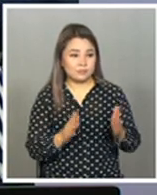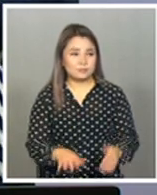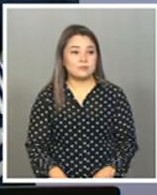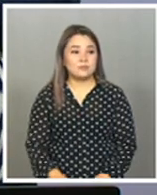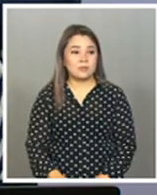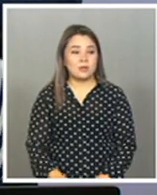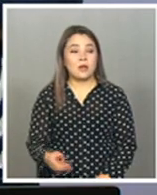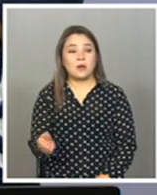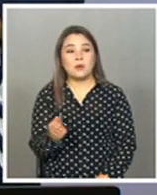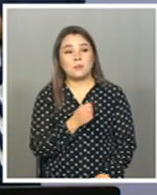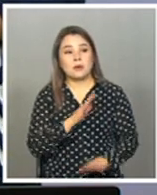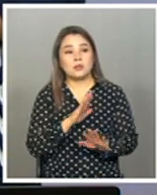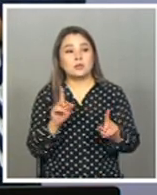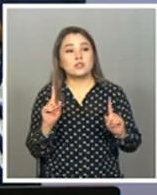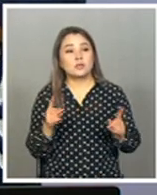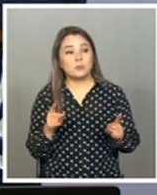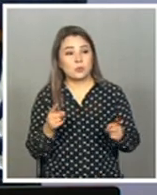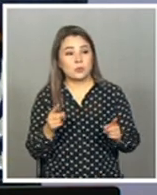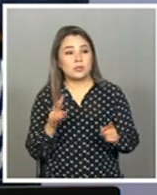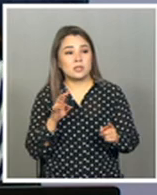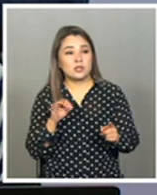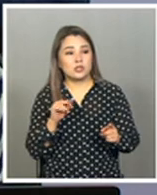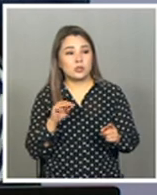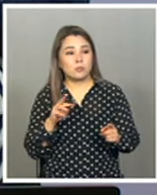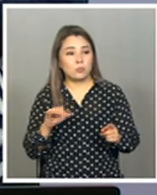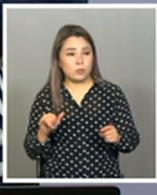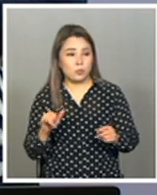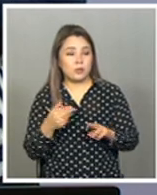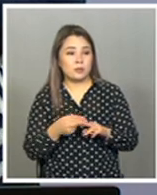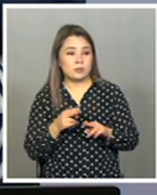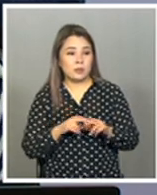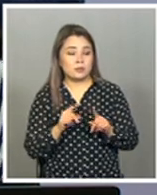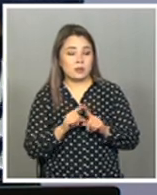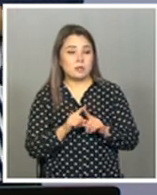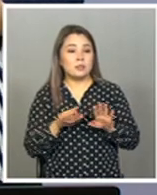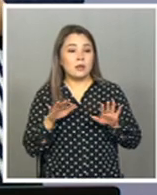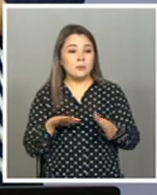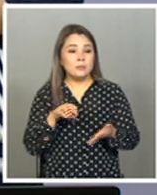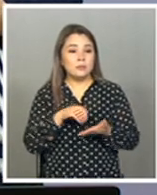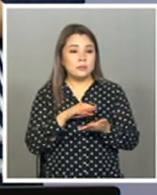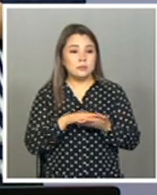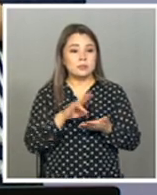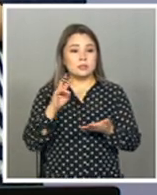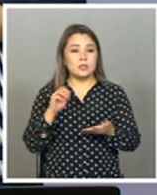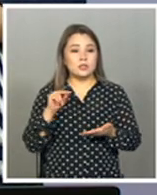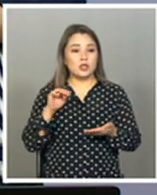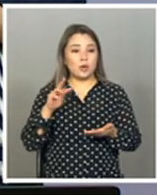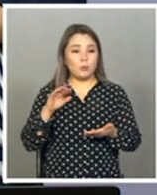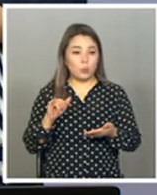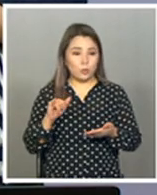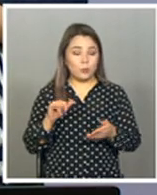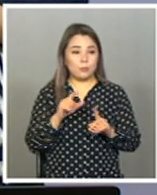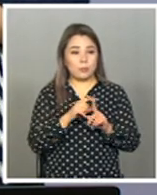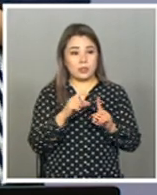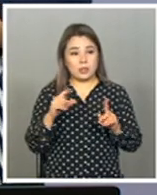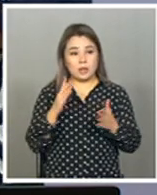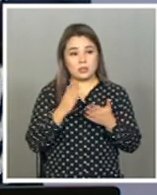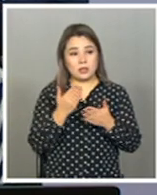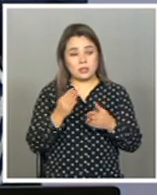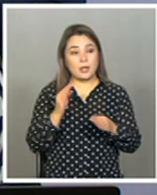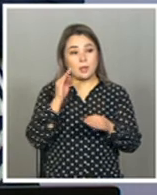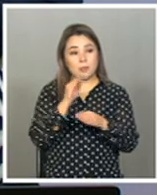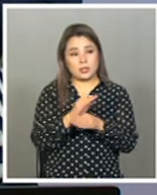Пощады нет чему? Ничему. Отрицательное местоимение «ничему» предложение является